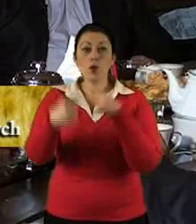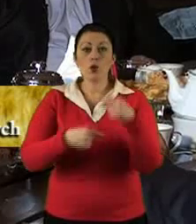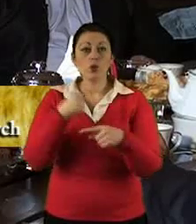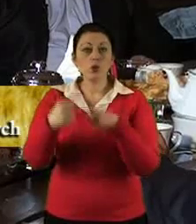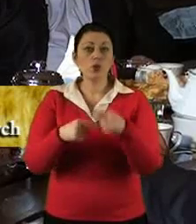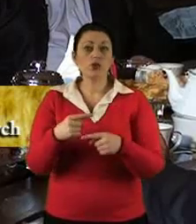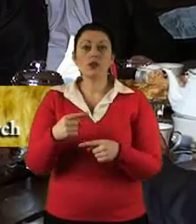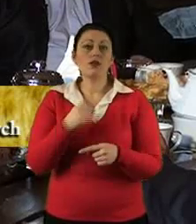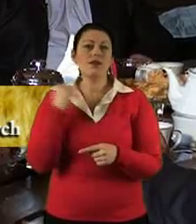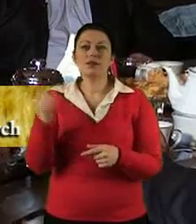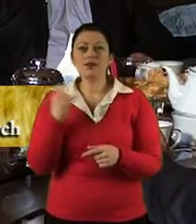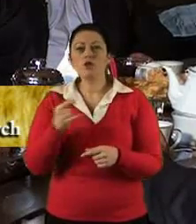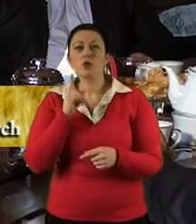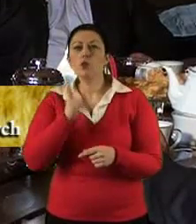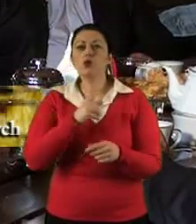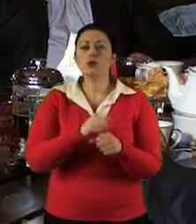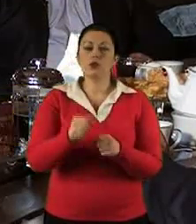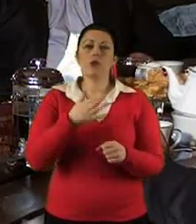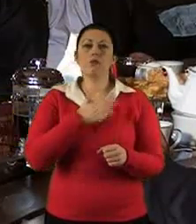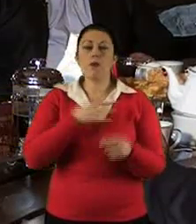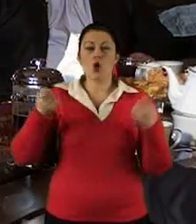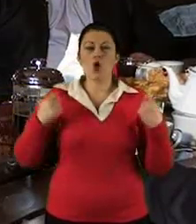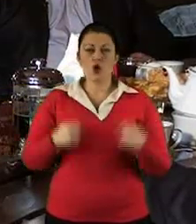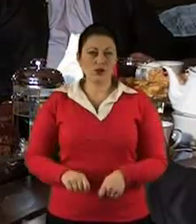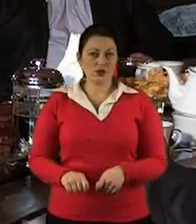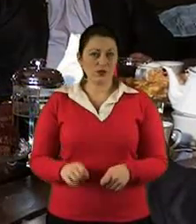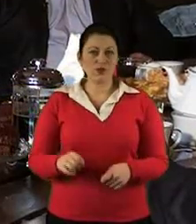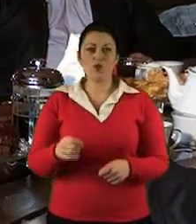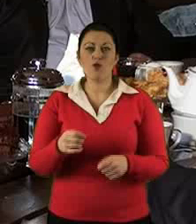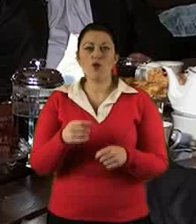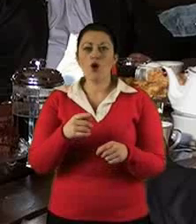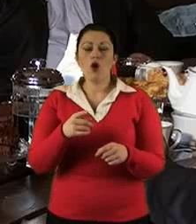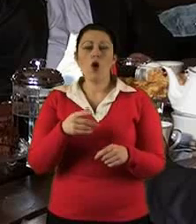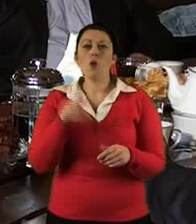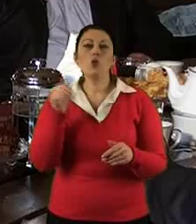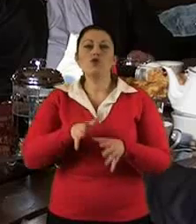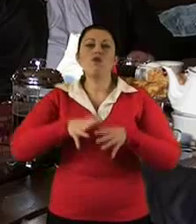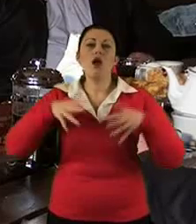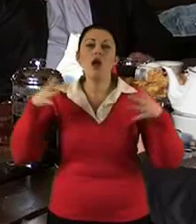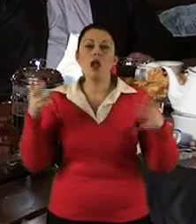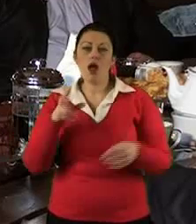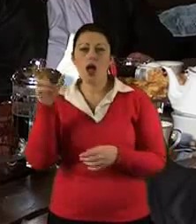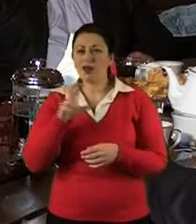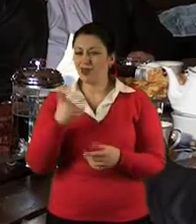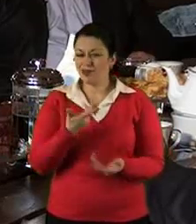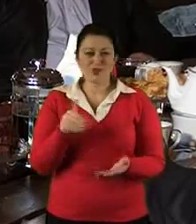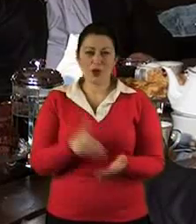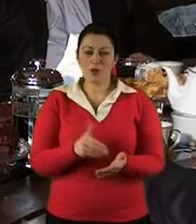specjalistyczna. Niekoniecznie musi to być związana z posiadaniem gospodarstwa rolnego, a szczególnie już z posiadaniem większego